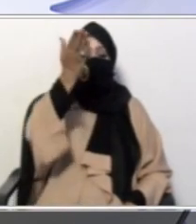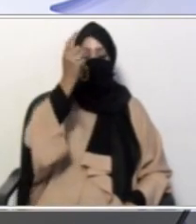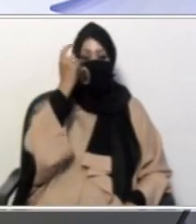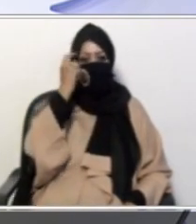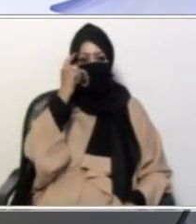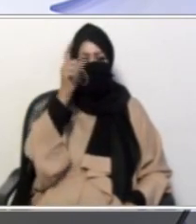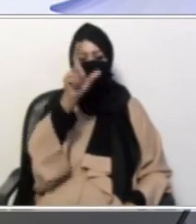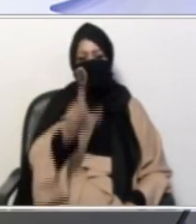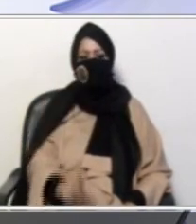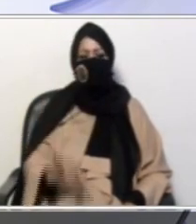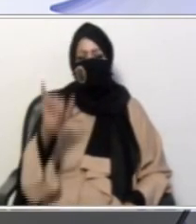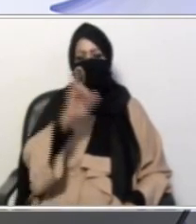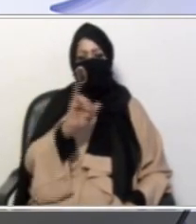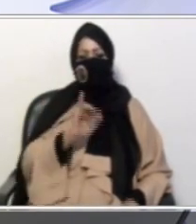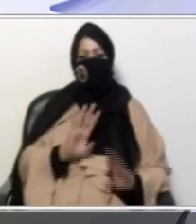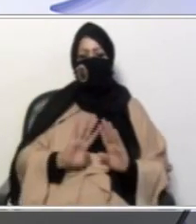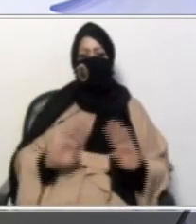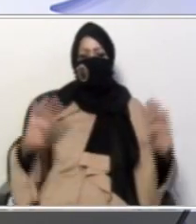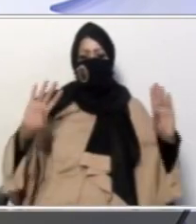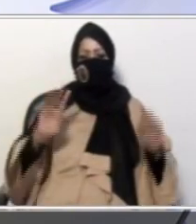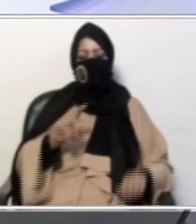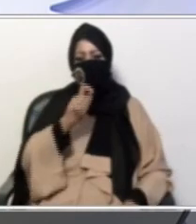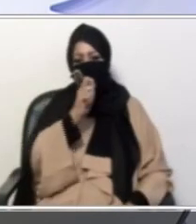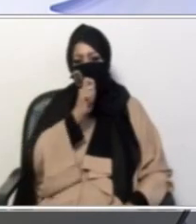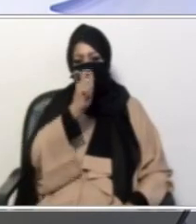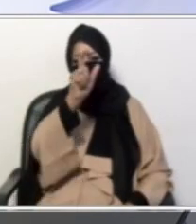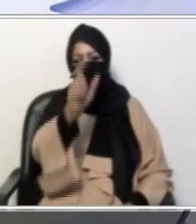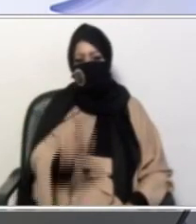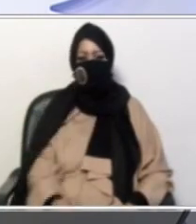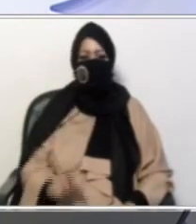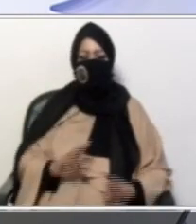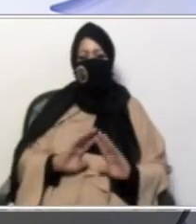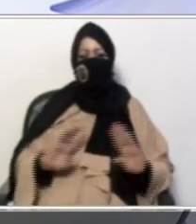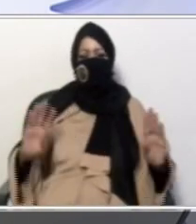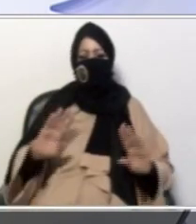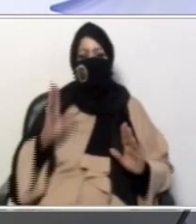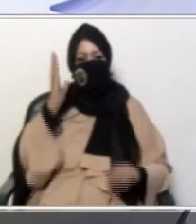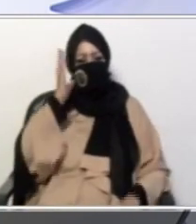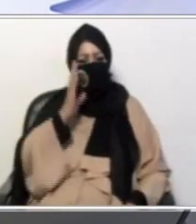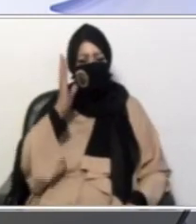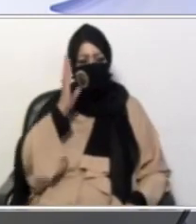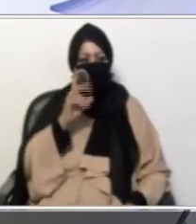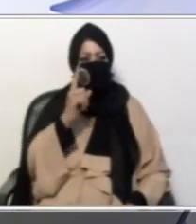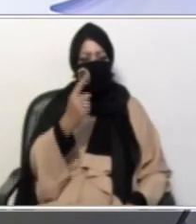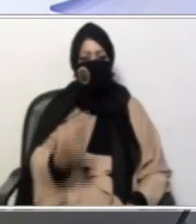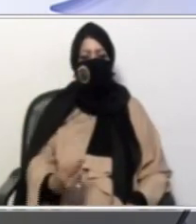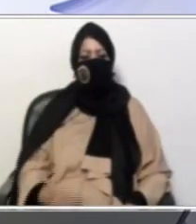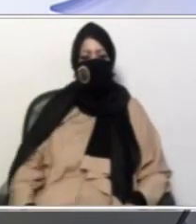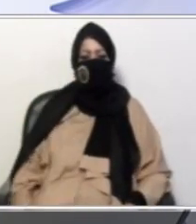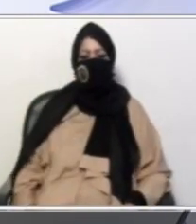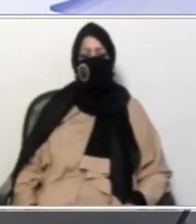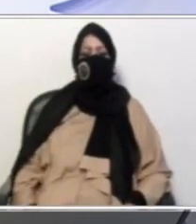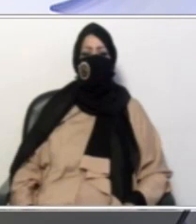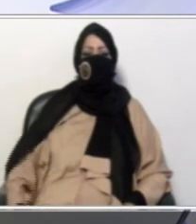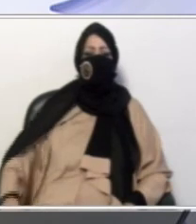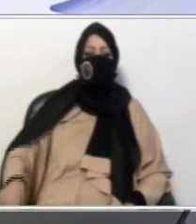اذا صليت وراء المفضول معه حتى مع وجود الفاضل في الصلاه صحيحه يعني عندنا واحد عداله 80%